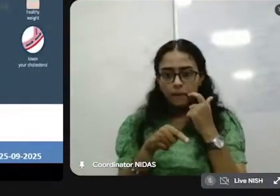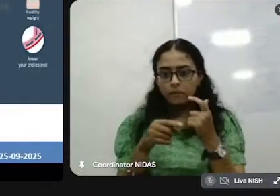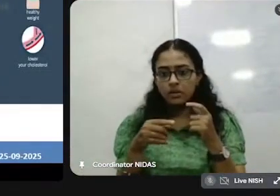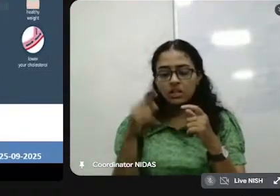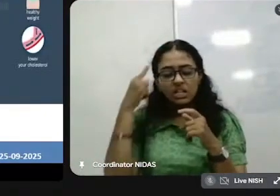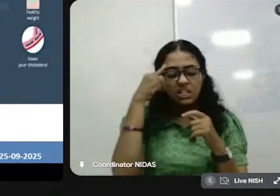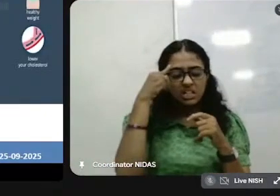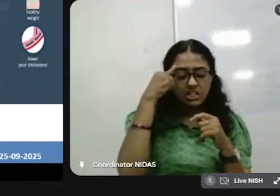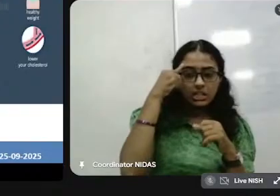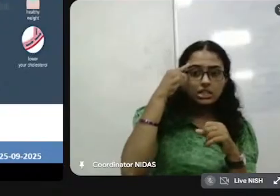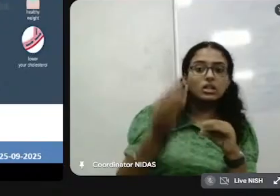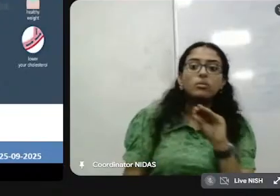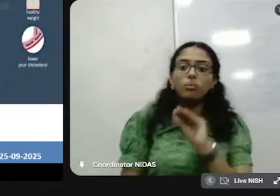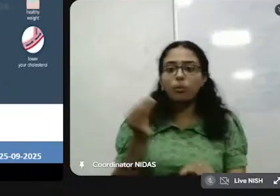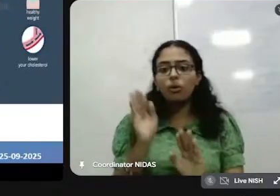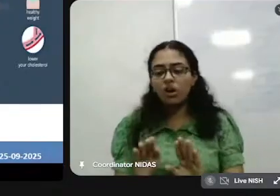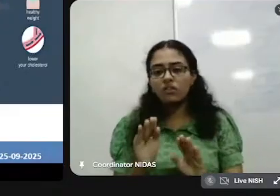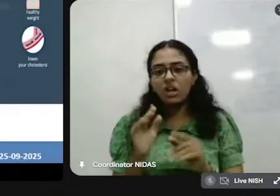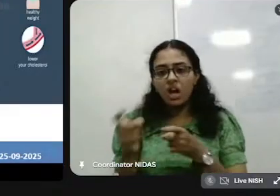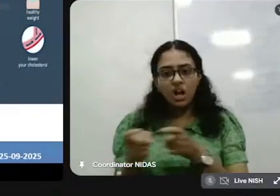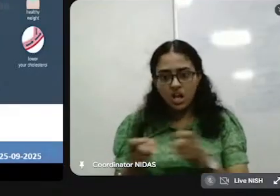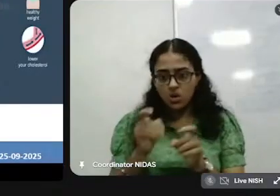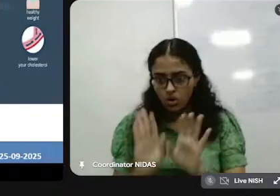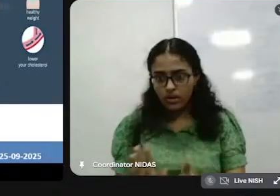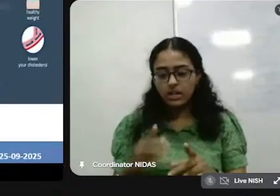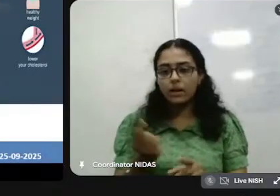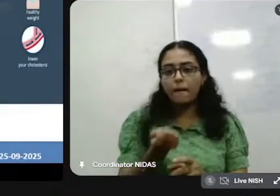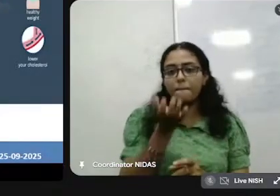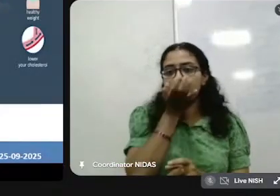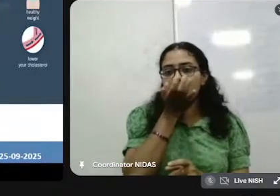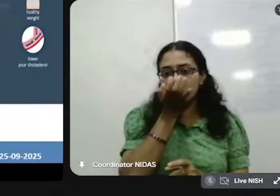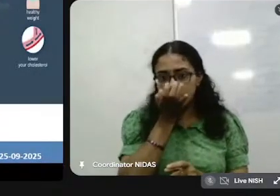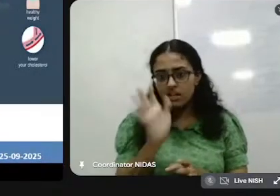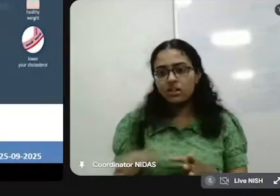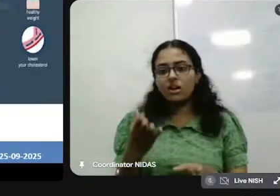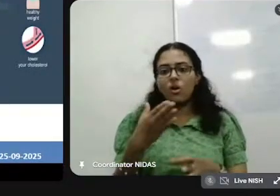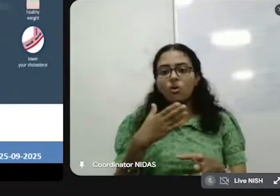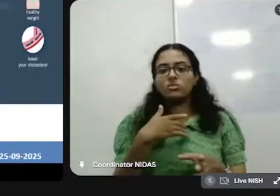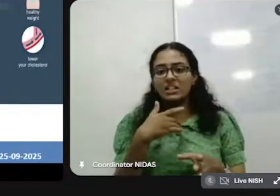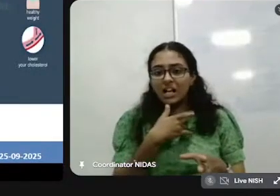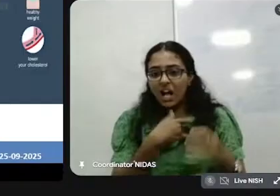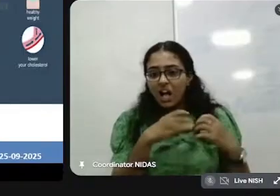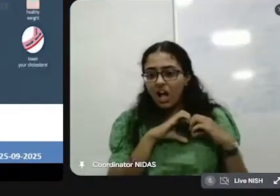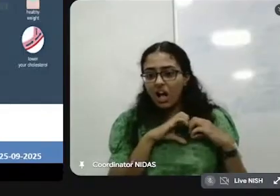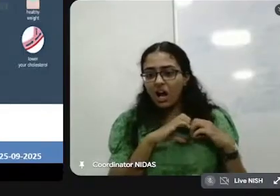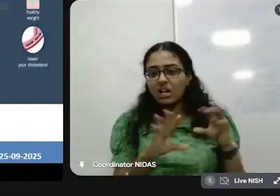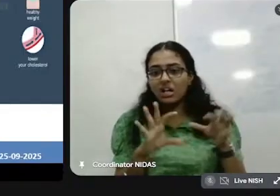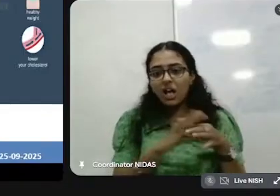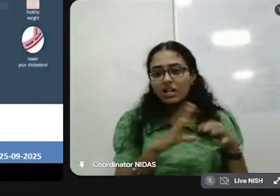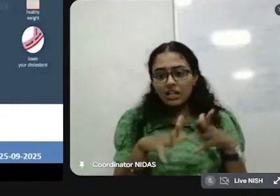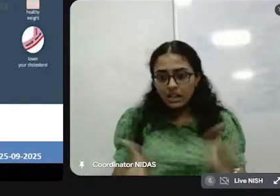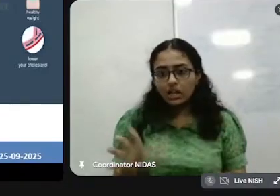ഹൈപ്പർ ടെൻഷൻ ഉണ്ടെങ്കിൽ അത് കൺട്രോൾ ചെയ്യാം. ഡയബറ്റീസ്, കൊളസ്ട്രോൾ അല്ലെങ്കിൽ കാർഡിയാക് പ്രശ്നങ്ങൾ എന്തെങ്കിലും ഉണ്ടെങ്കിൽ അത് നിയന്ത്രിക്കുക, അല്ലെങ്കിൽ